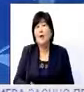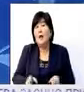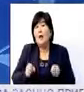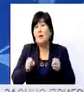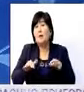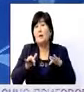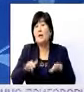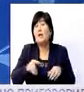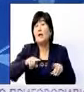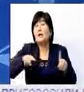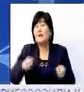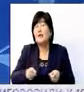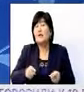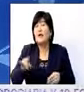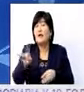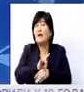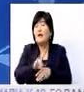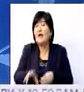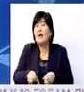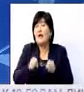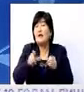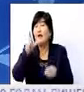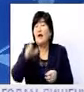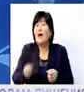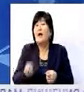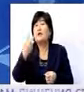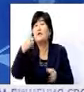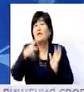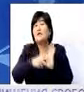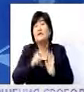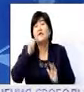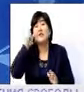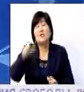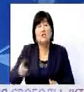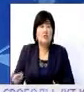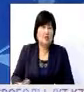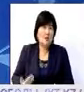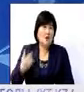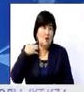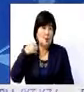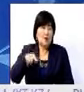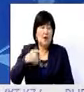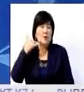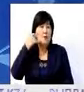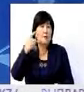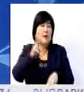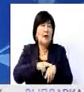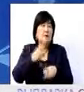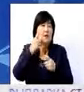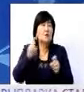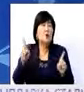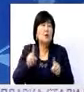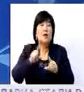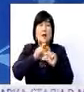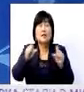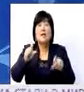Криминальная хроника. Задержан лжетеррорист. Им оказался 28-летний житель города. Накануне он позвонил в полицию и сообщил, что